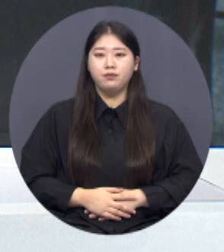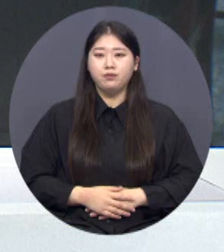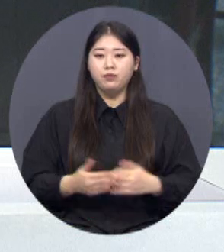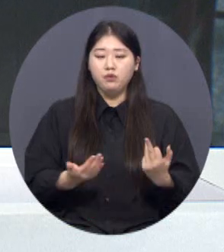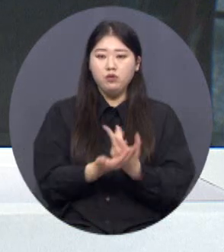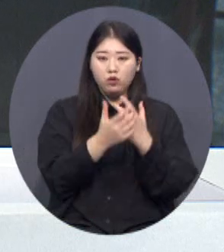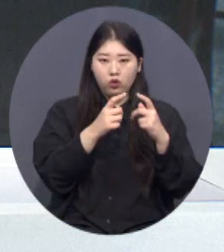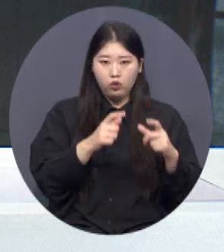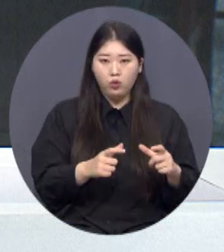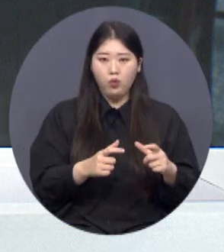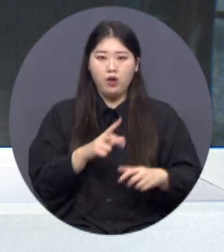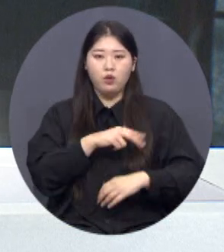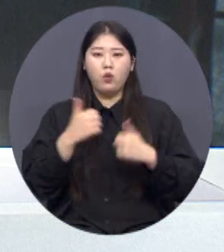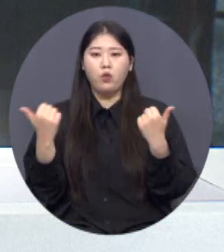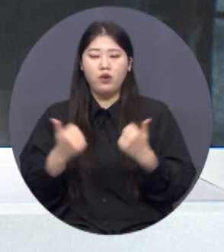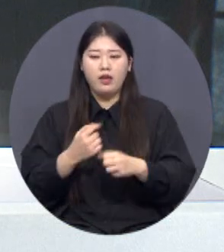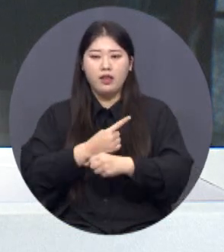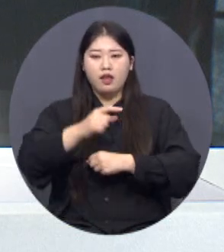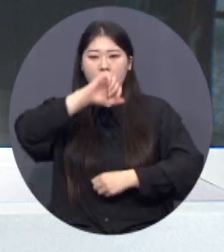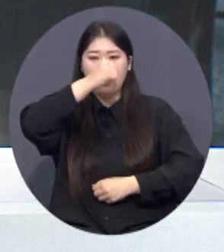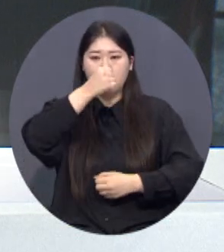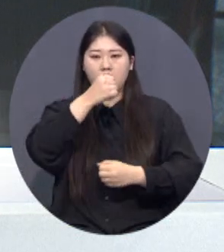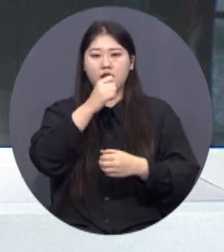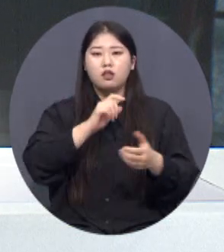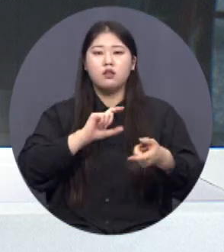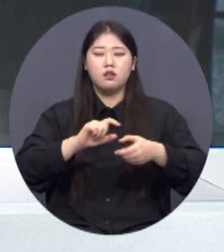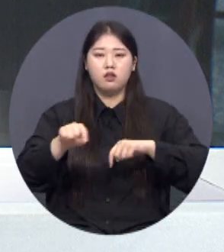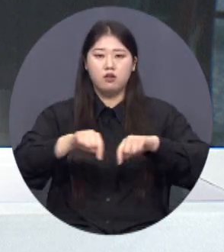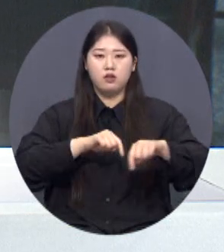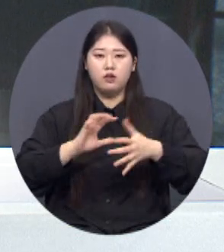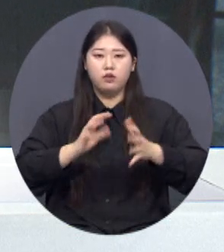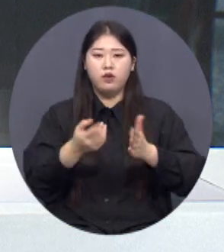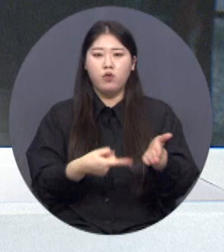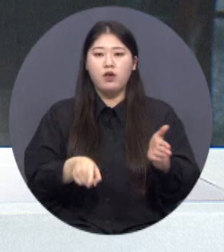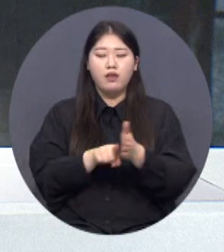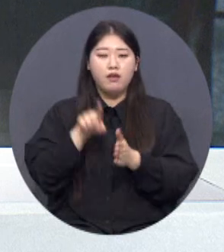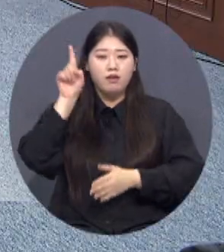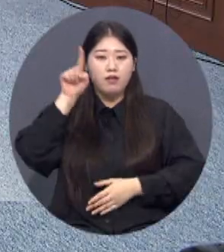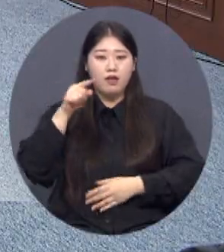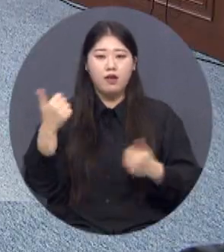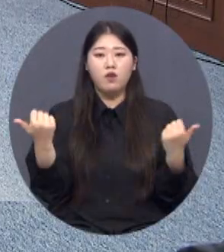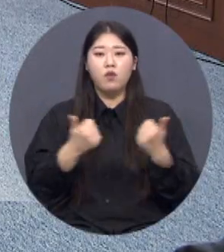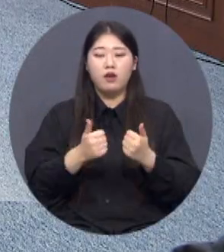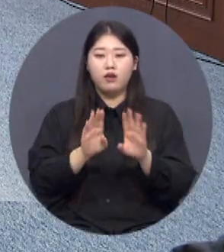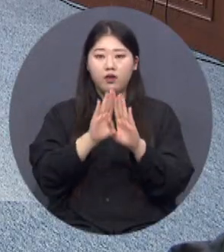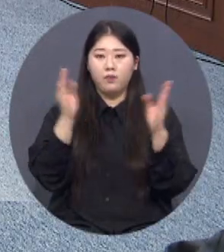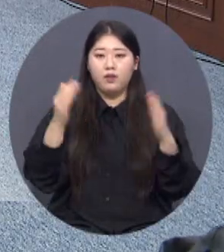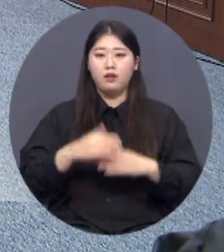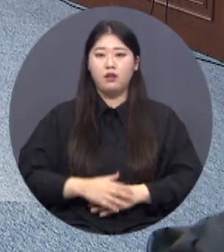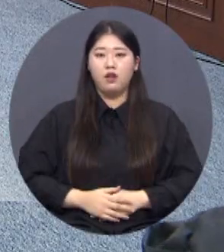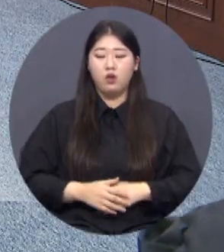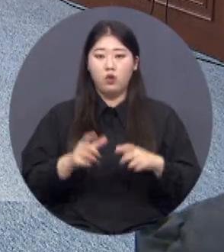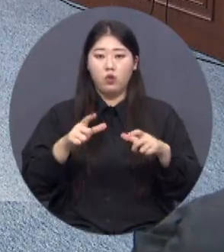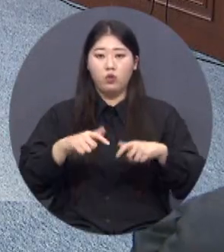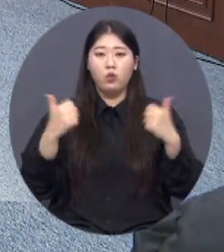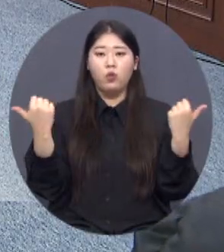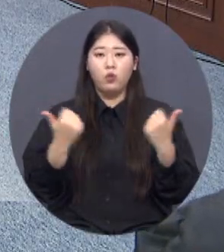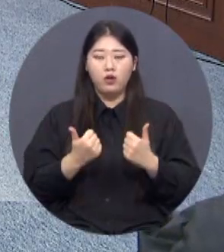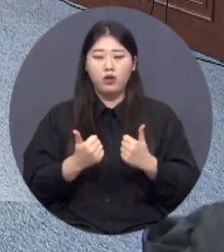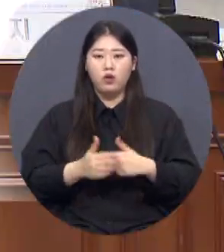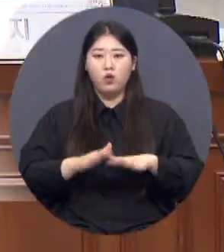제주도와 제주도 의회가 내년 예산정책을 논의하기 위해 내일 정책 협의회를 해야 합니다 도의회는